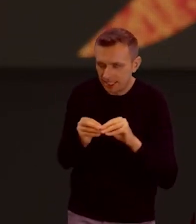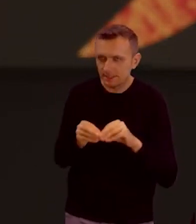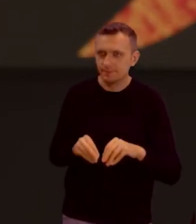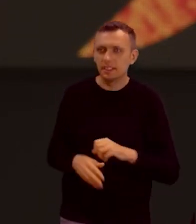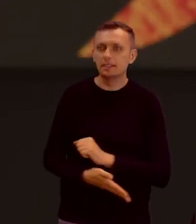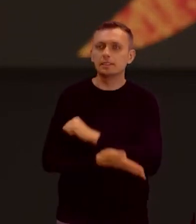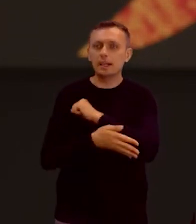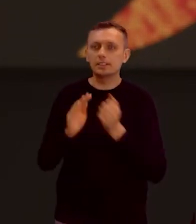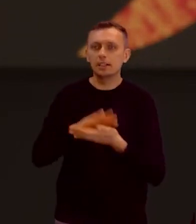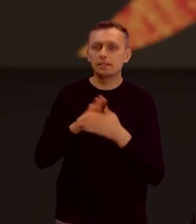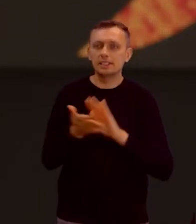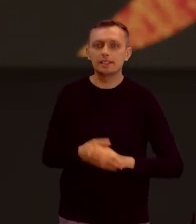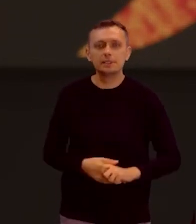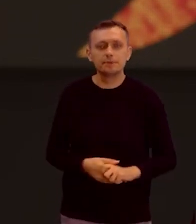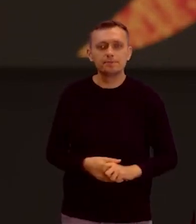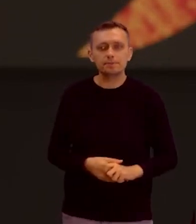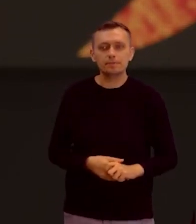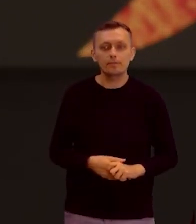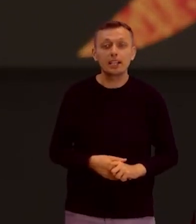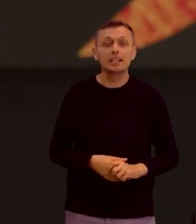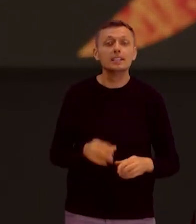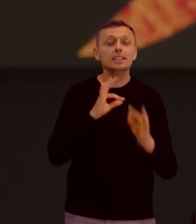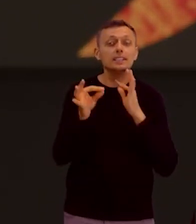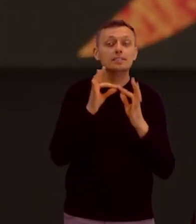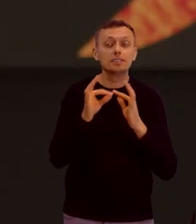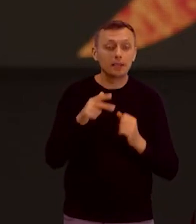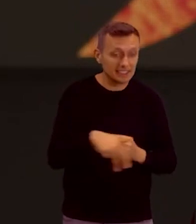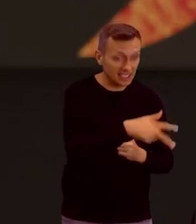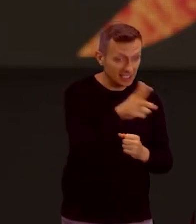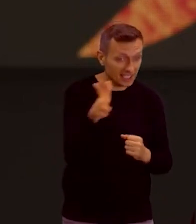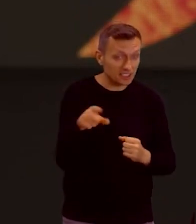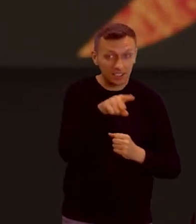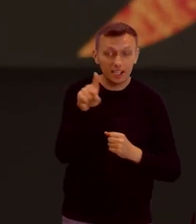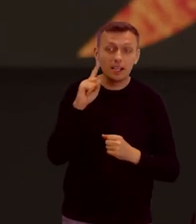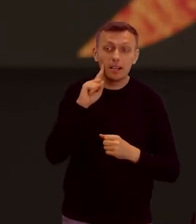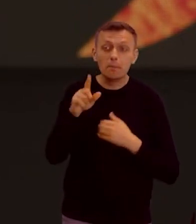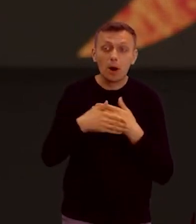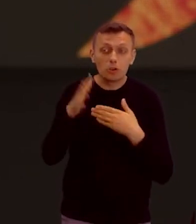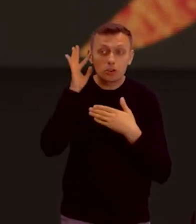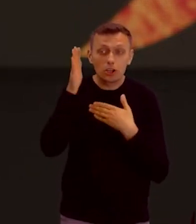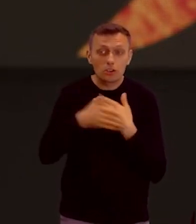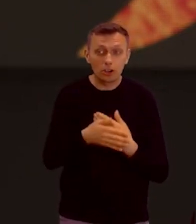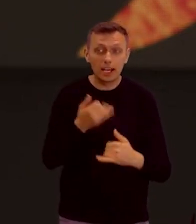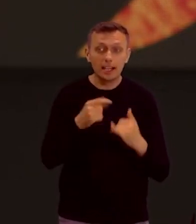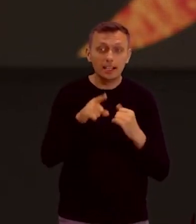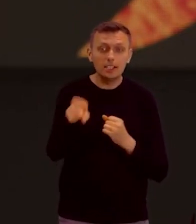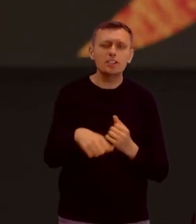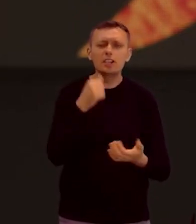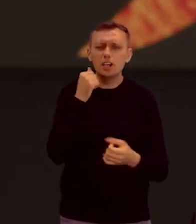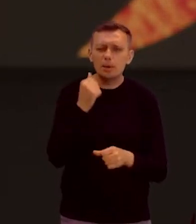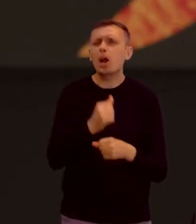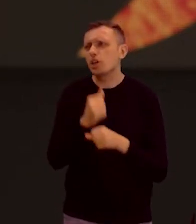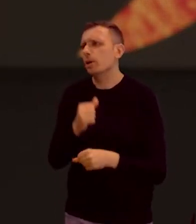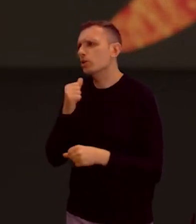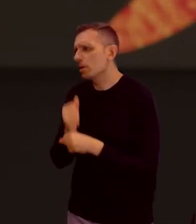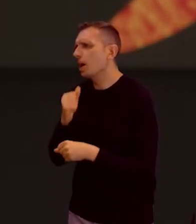żon mających tendencje pracocholiczne. Jaki pożytek odniesie człowiek,